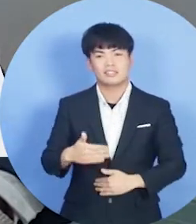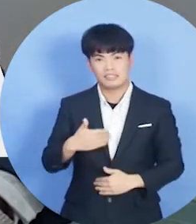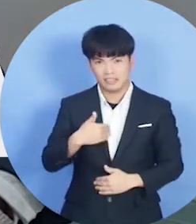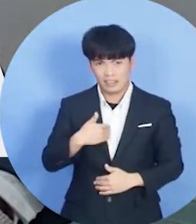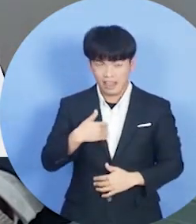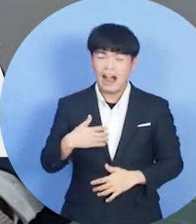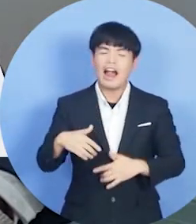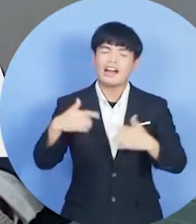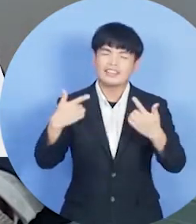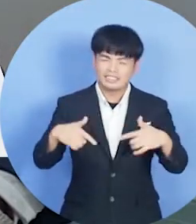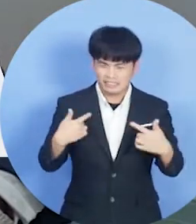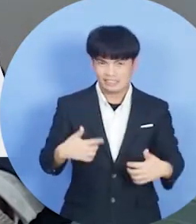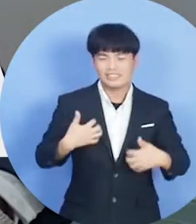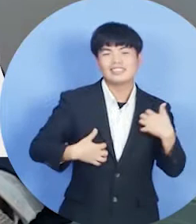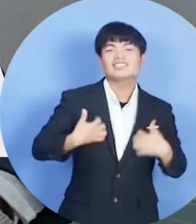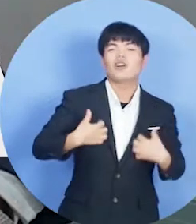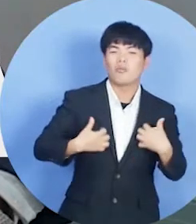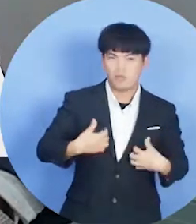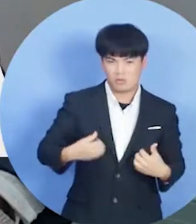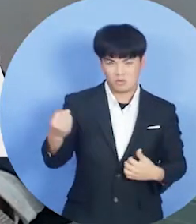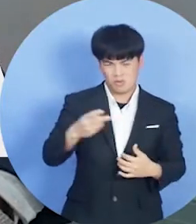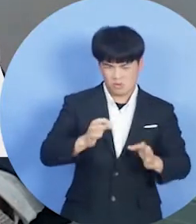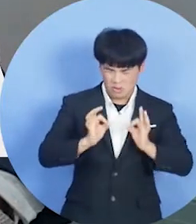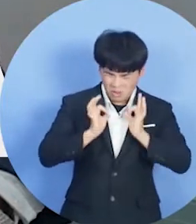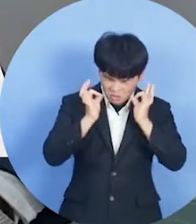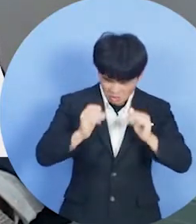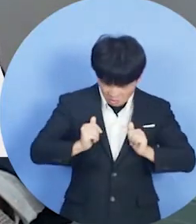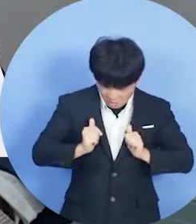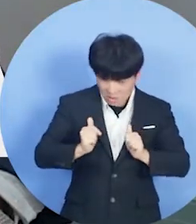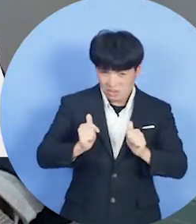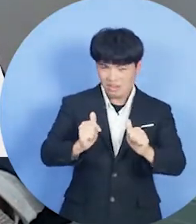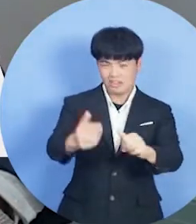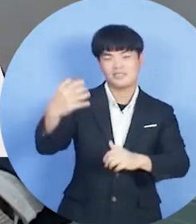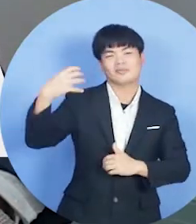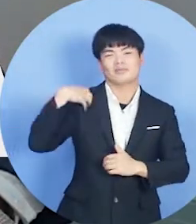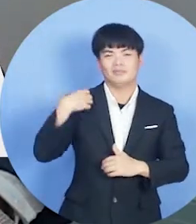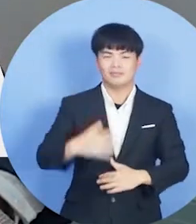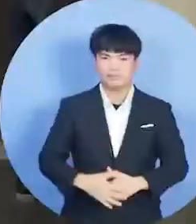그 자리가 즐거운 자리가 될 수 있도록 최선을